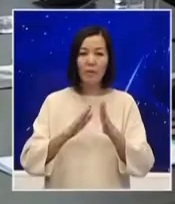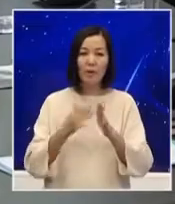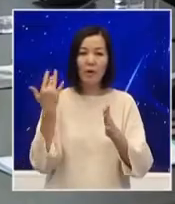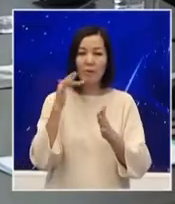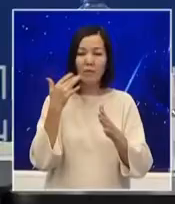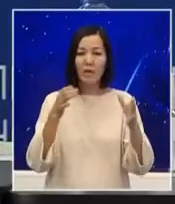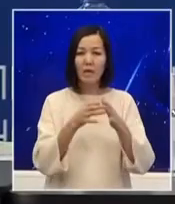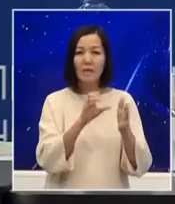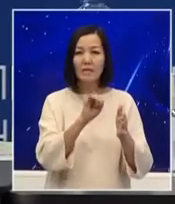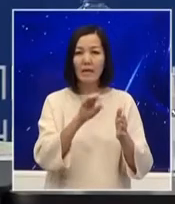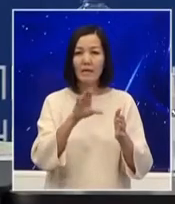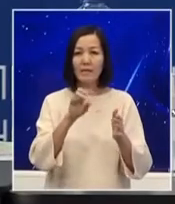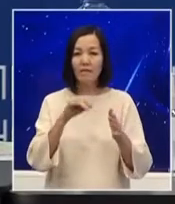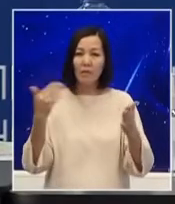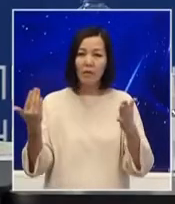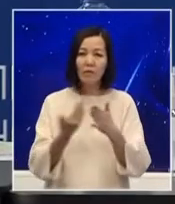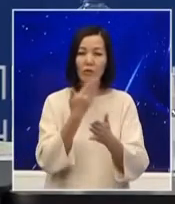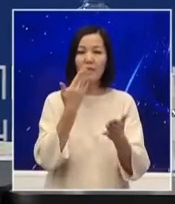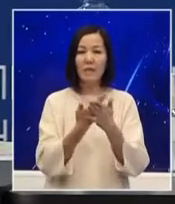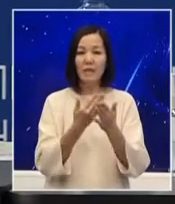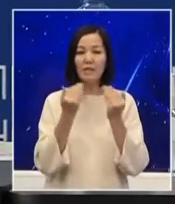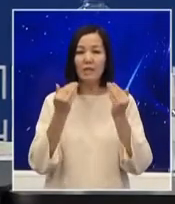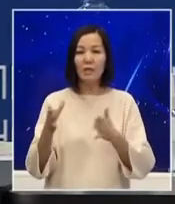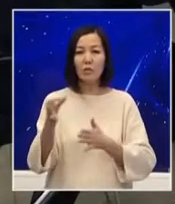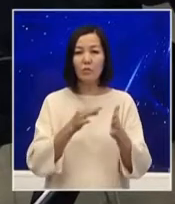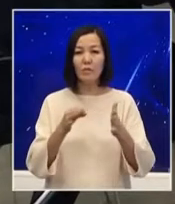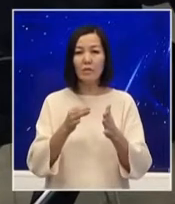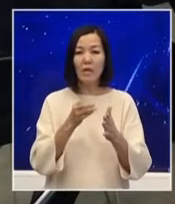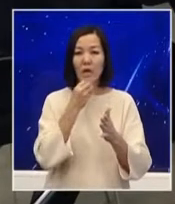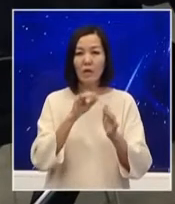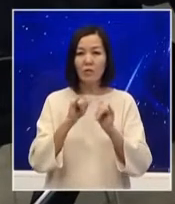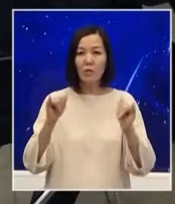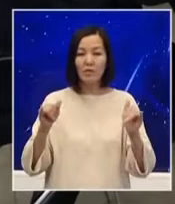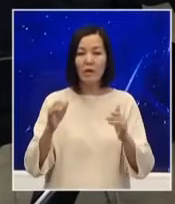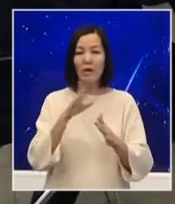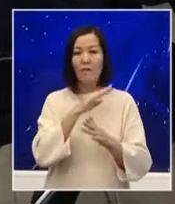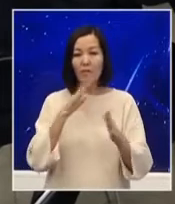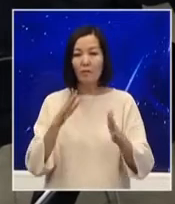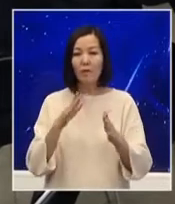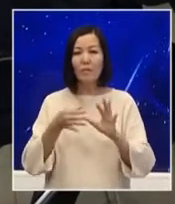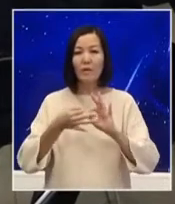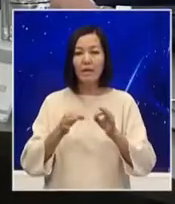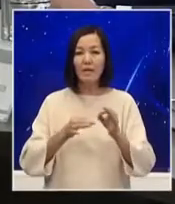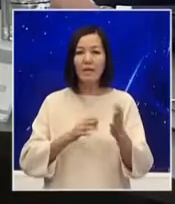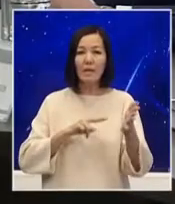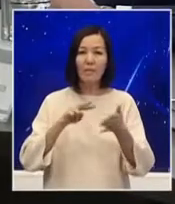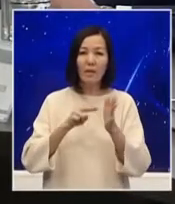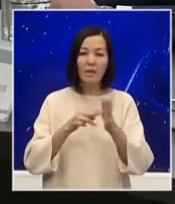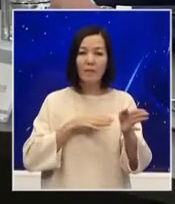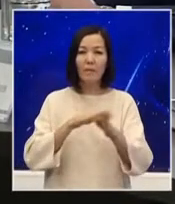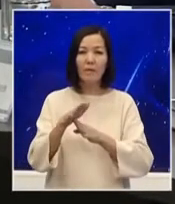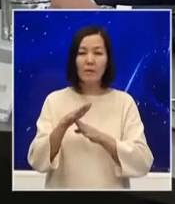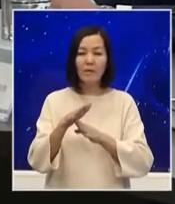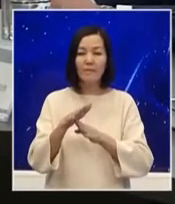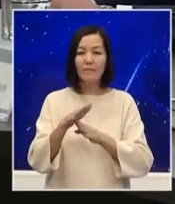компанией «Tyson Food». Все это еще раз доказывает, что и сейчас область динамично развивается и во многом уже есть конкретные шаги по реализации комплексной